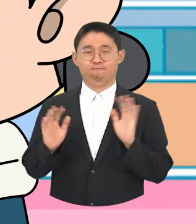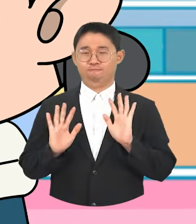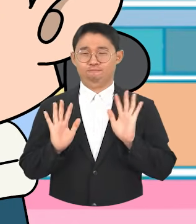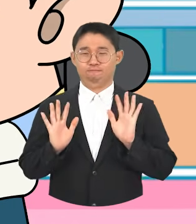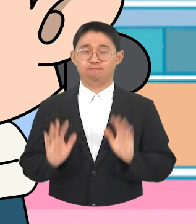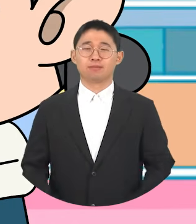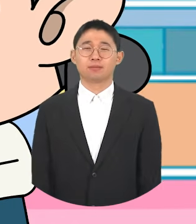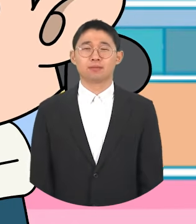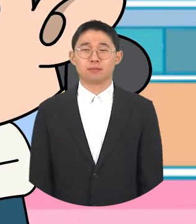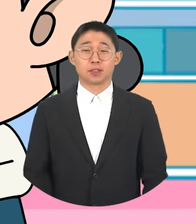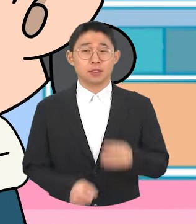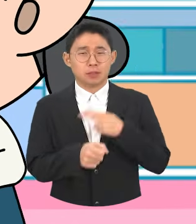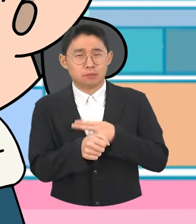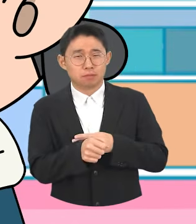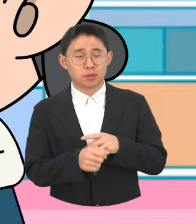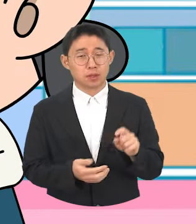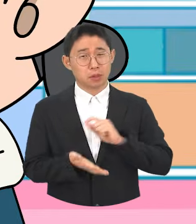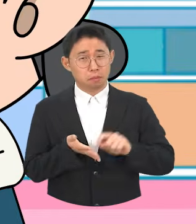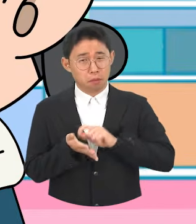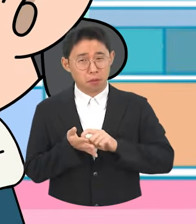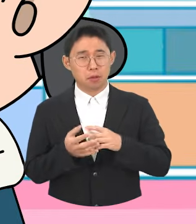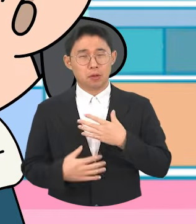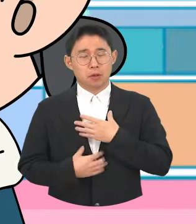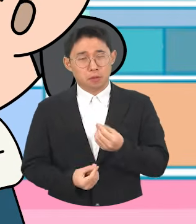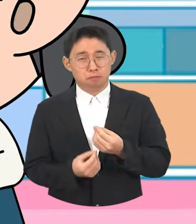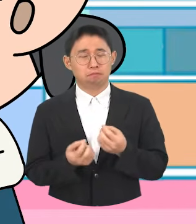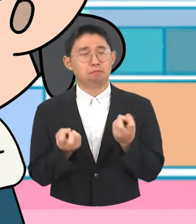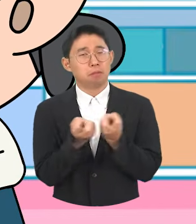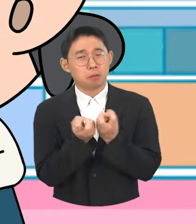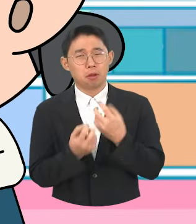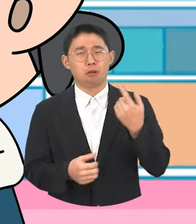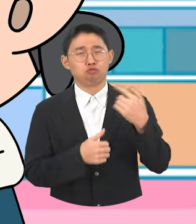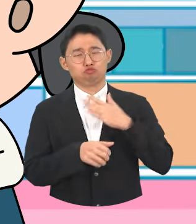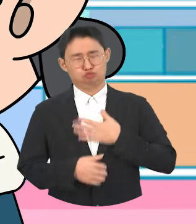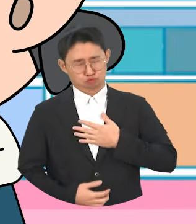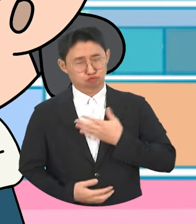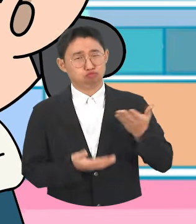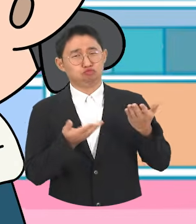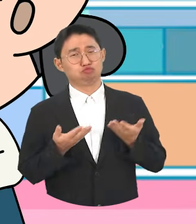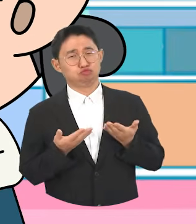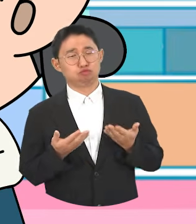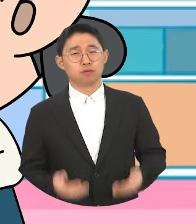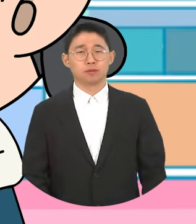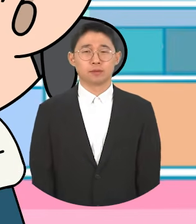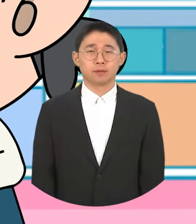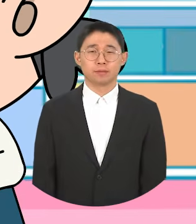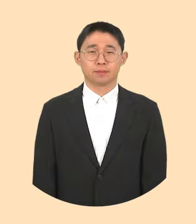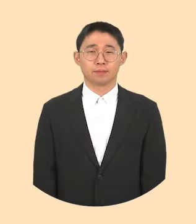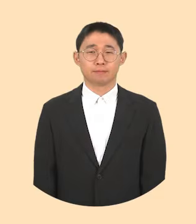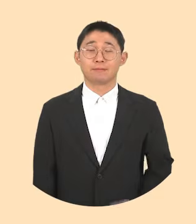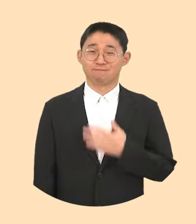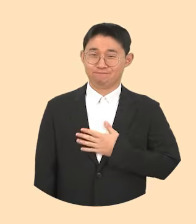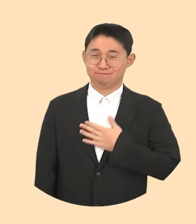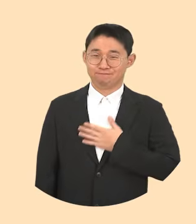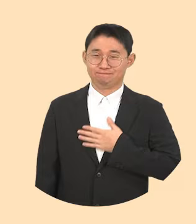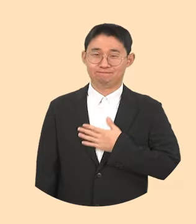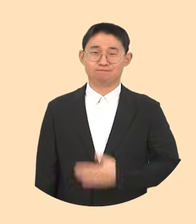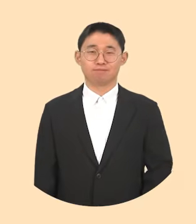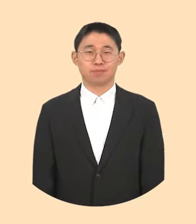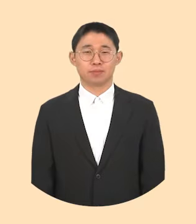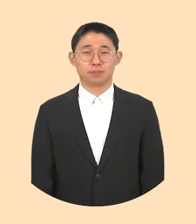친구에게 던지지 않는다. 선생님, 연필을 안전하게 사용하는 방법도 알려주세요.